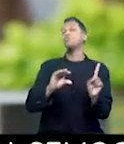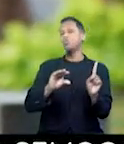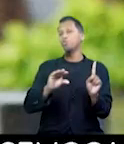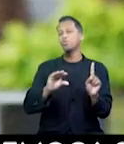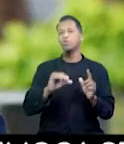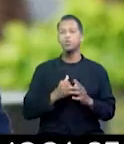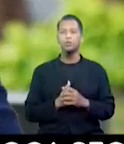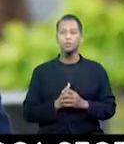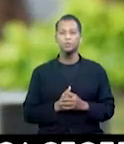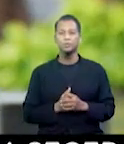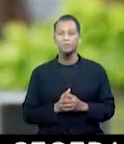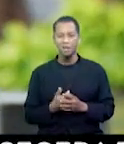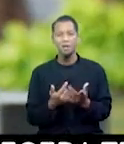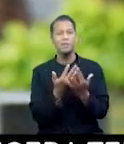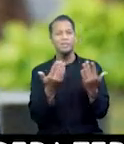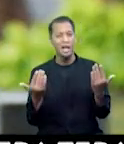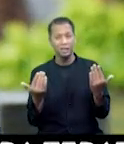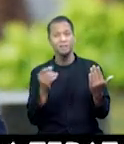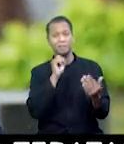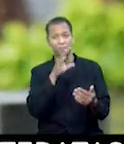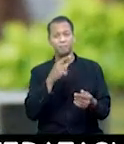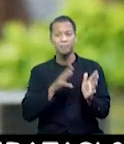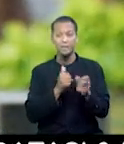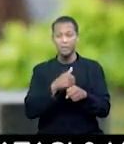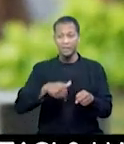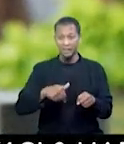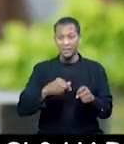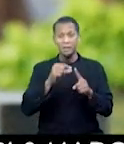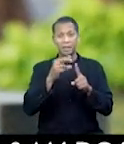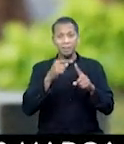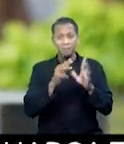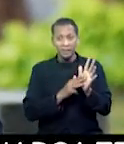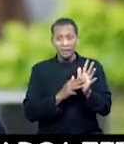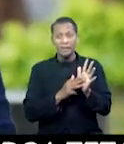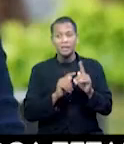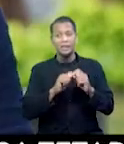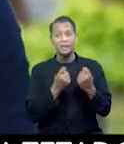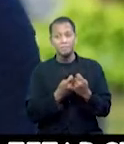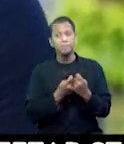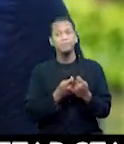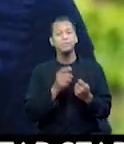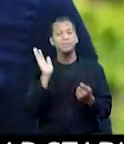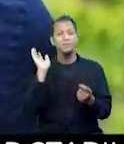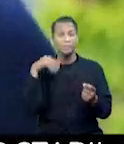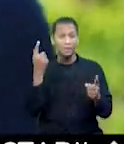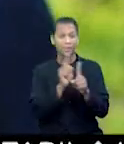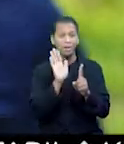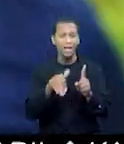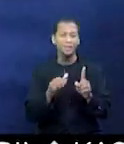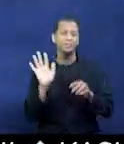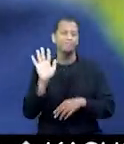Rakyat Bicara pekan ini bersama saya Kevin Pakan dan juru kamera Raga Firdaus dan Heru Tri. Sampai jumpa pekan depan.